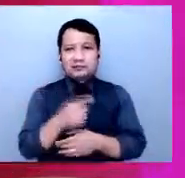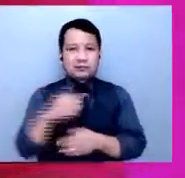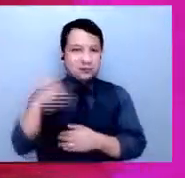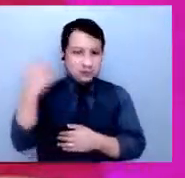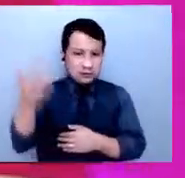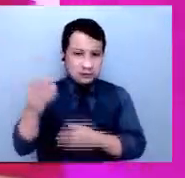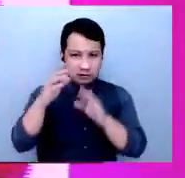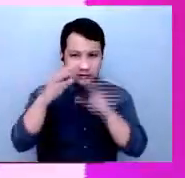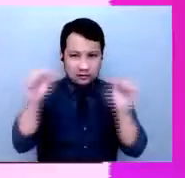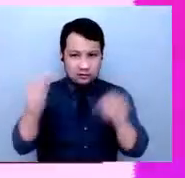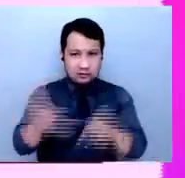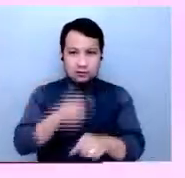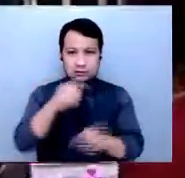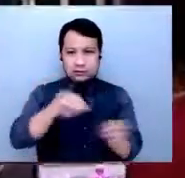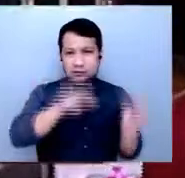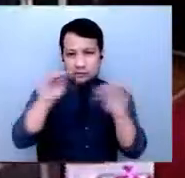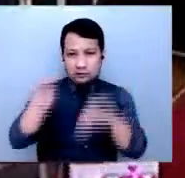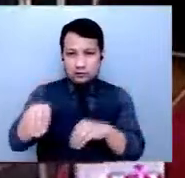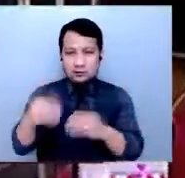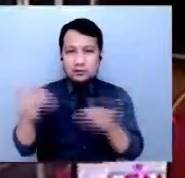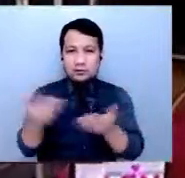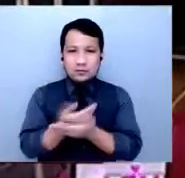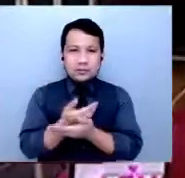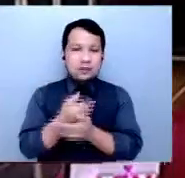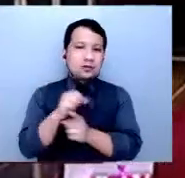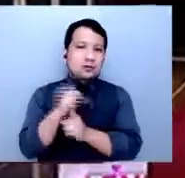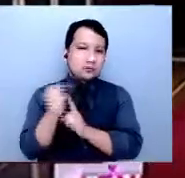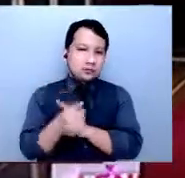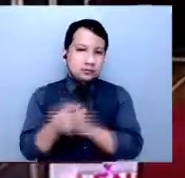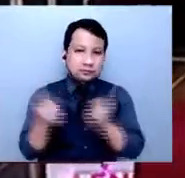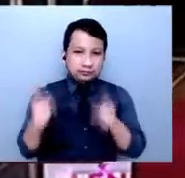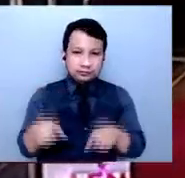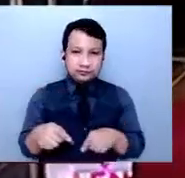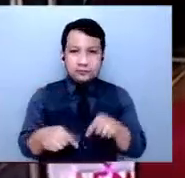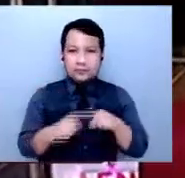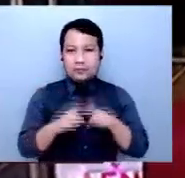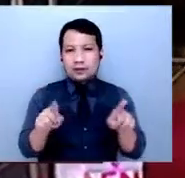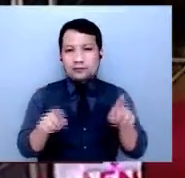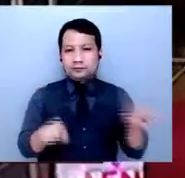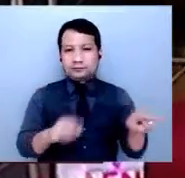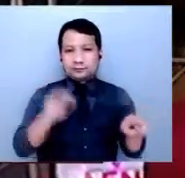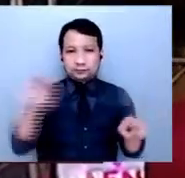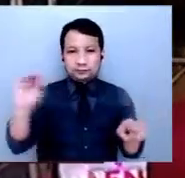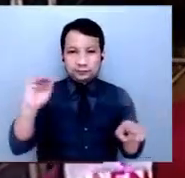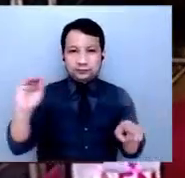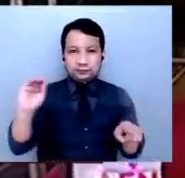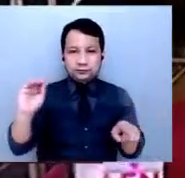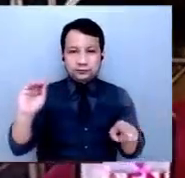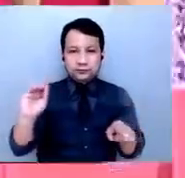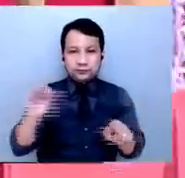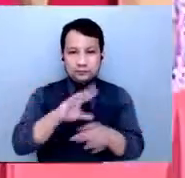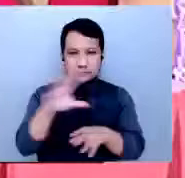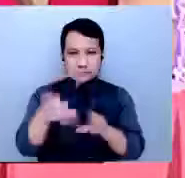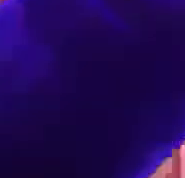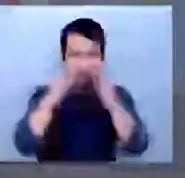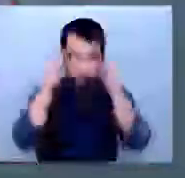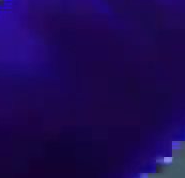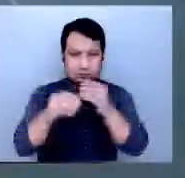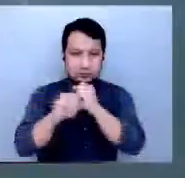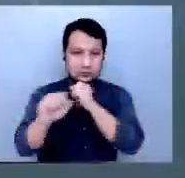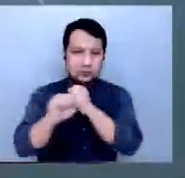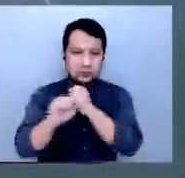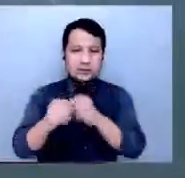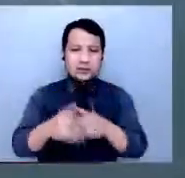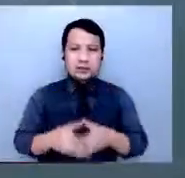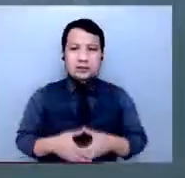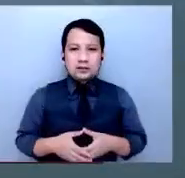na papunta rin dito ang magiging sitwasyon. Gayunpaman, sa sariling kampanya pa rin daw sila nakatutok. Alam